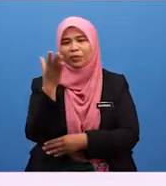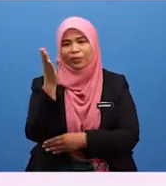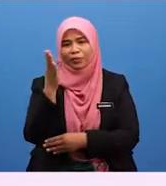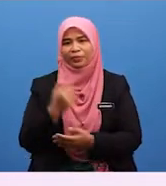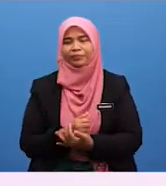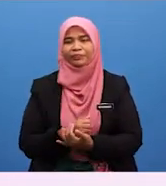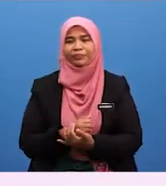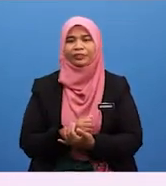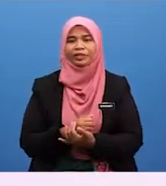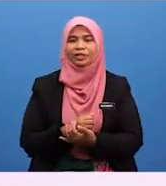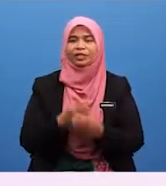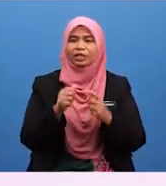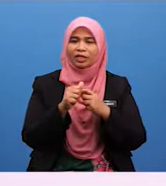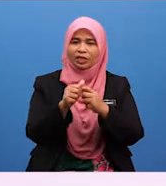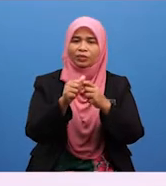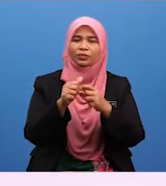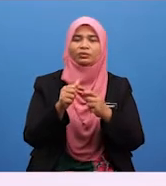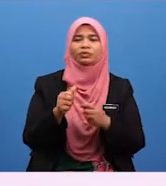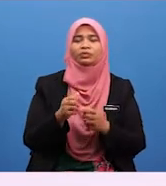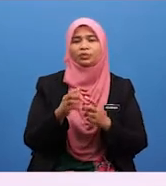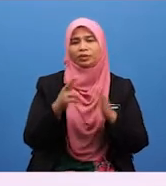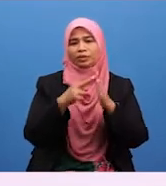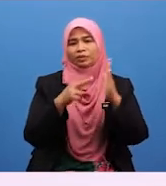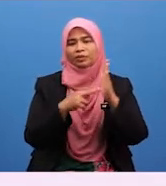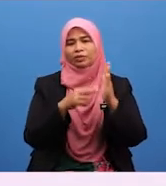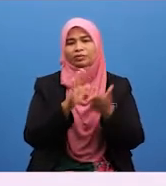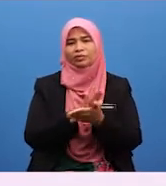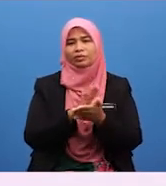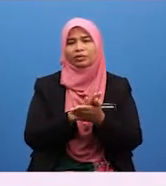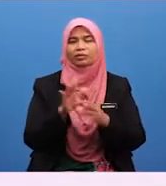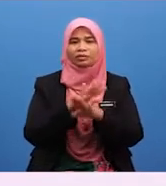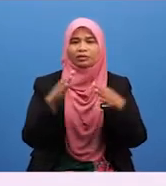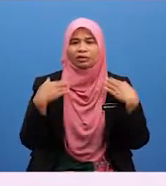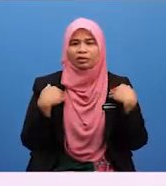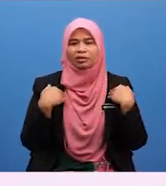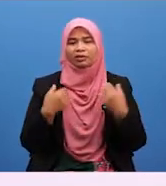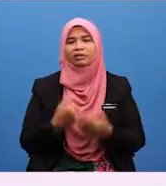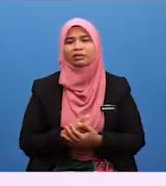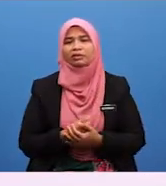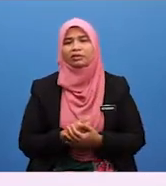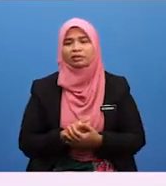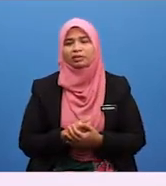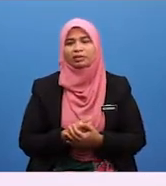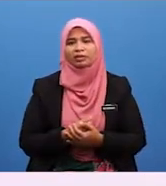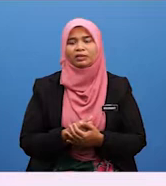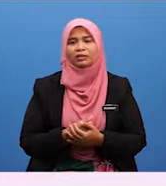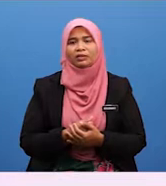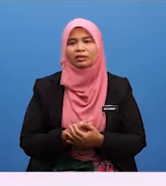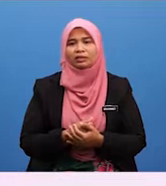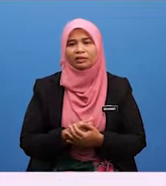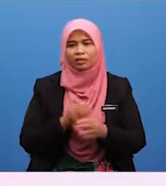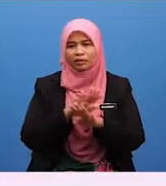keempat, patuh kepada peraturan sekolah. Tiada buli, tiada